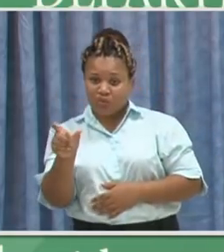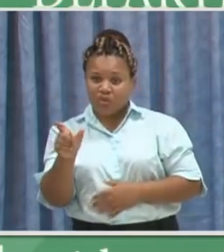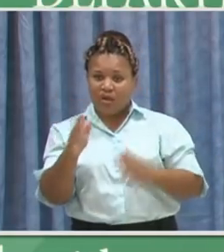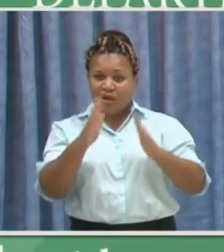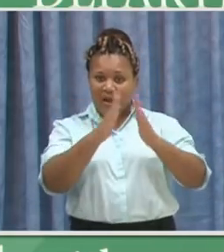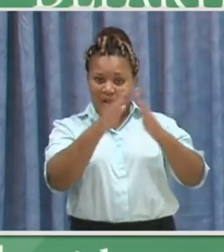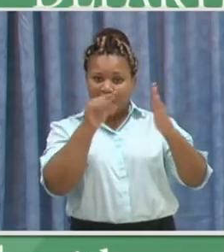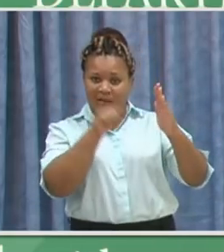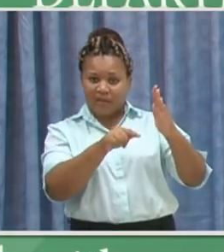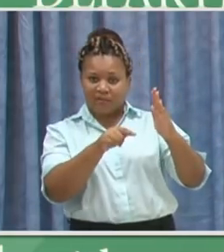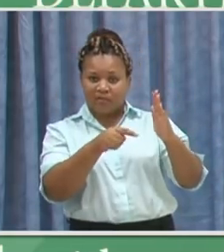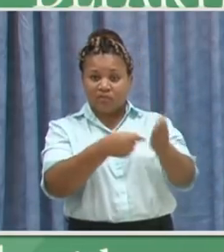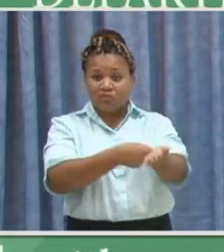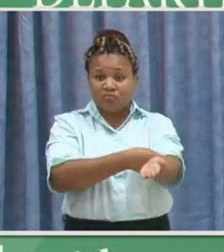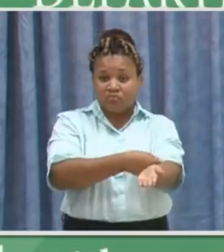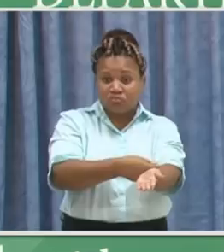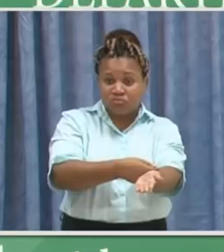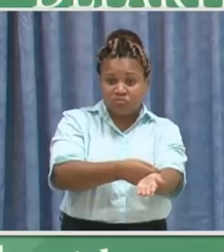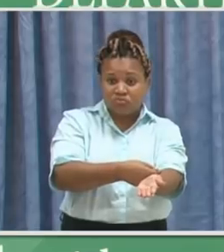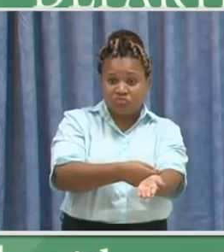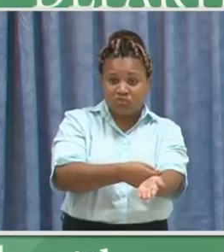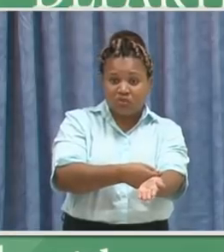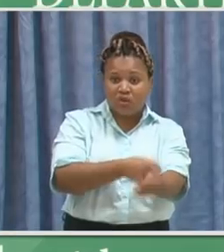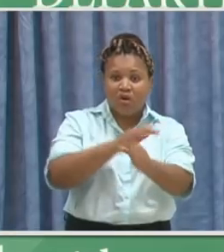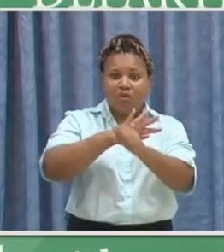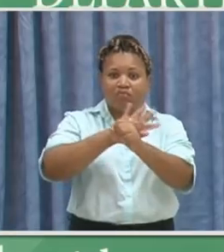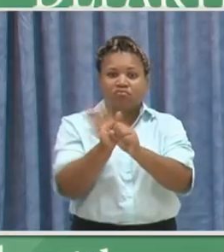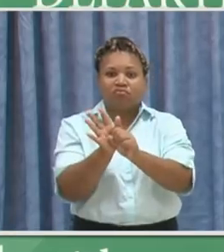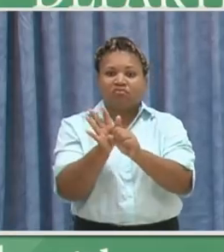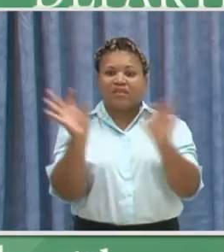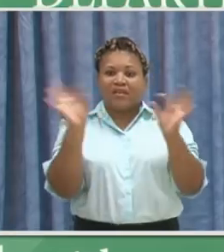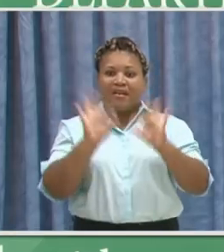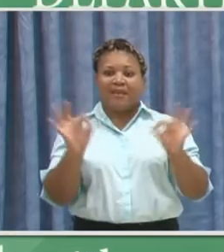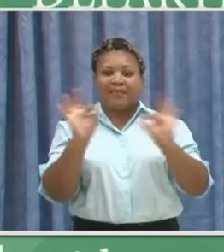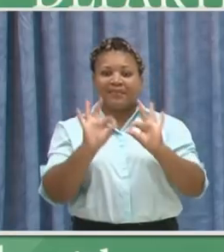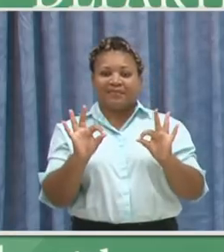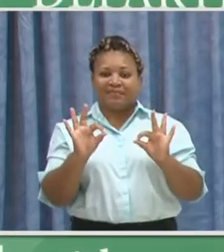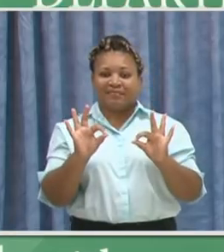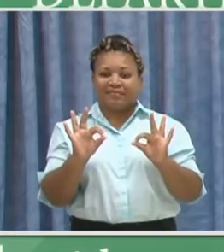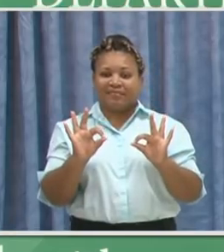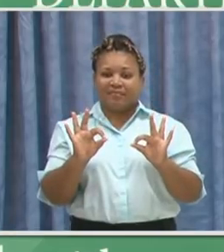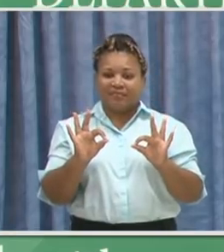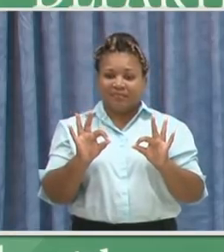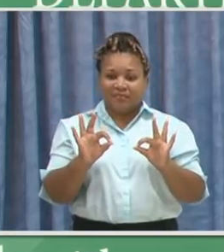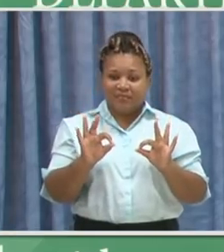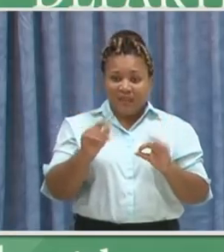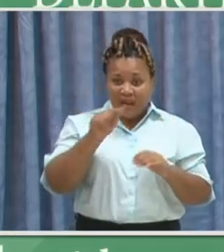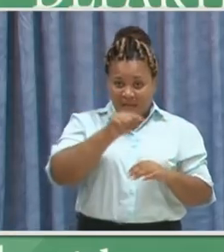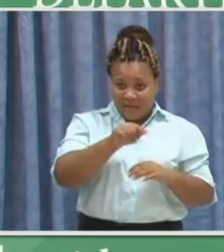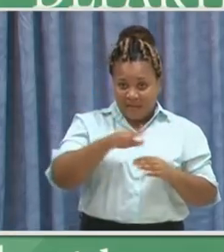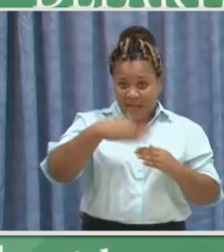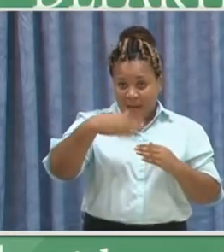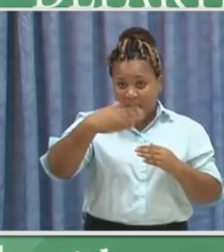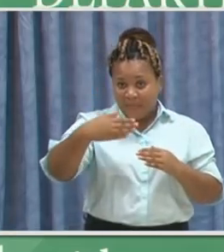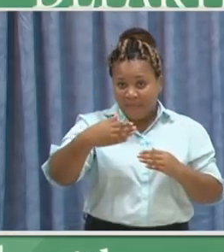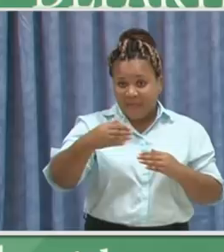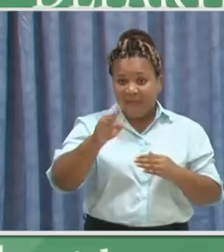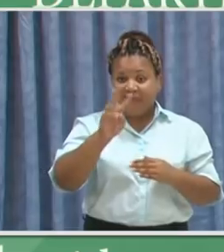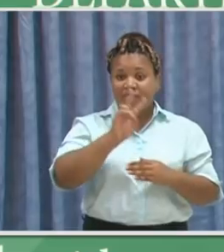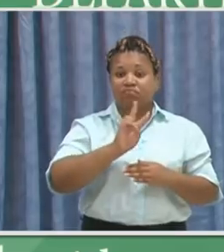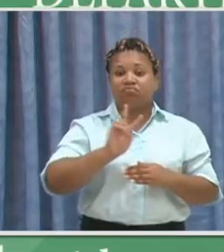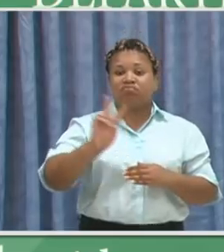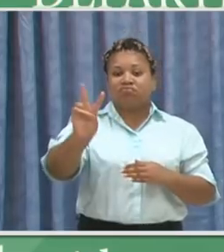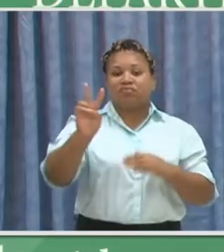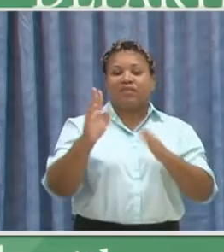des nouveaux PSOTI côté son traitement pour le Belgia en quarantaine. Et l'autre Belgia est sorti et il a de la